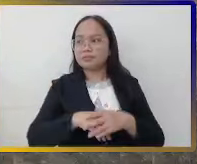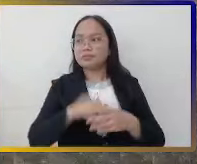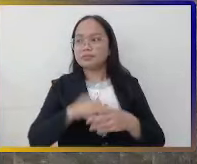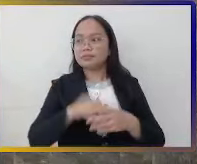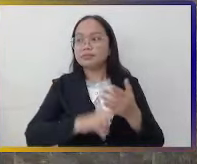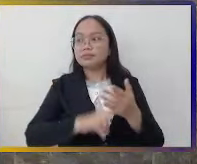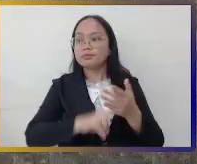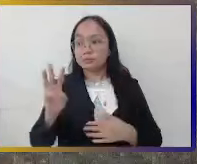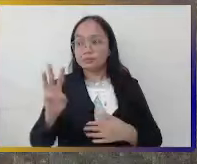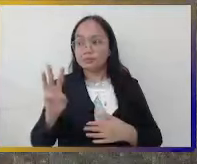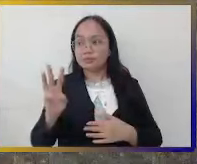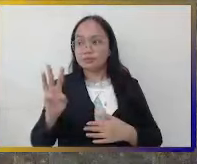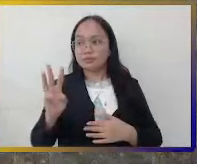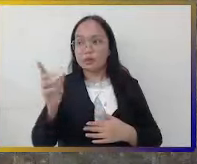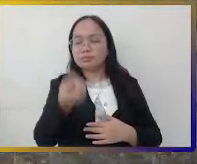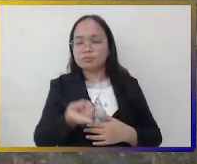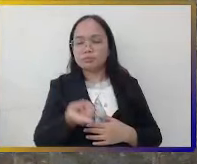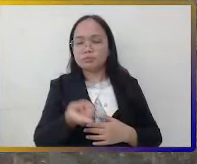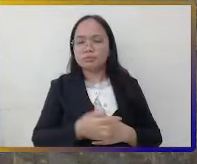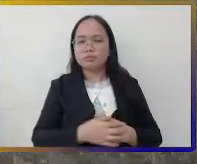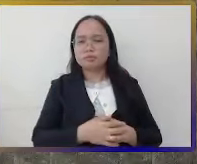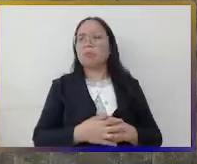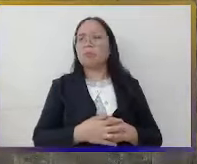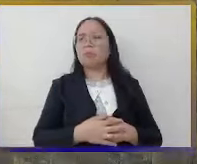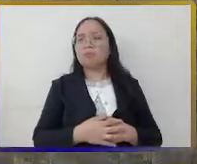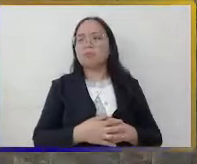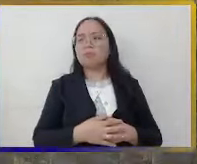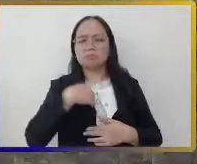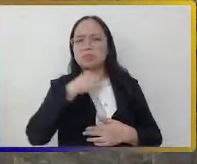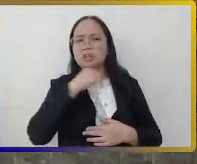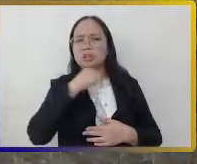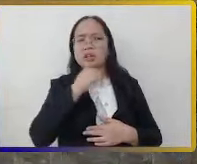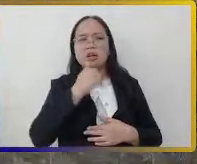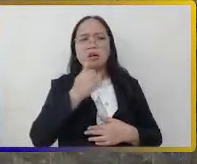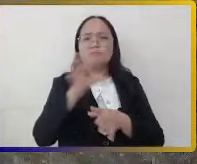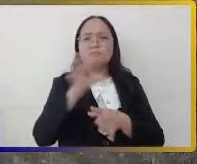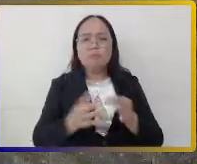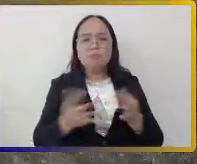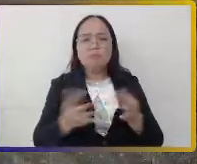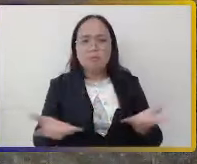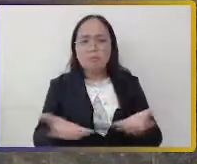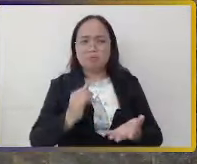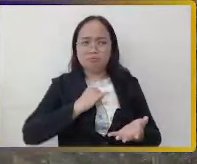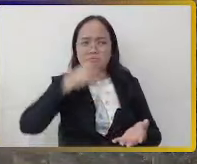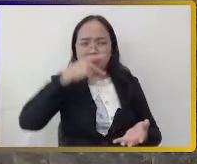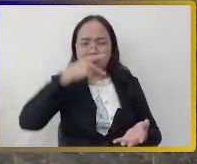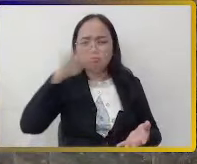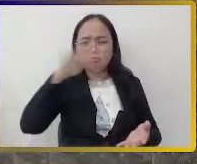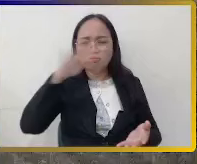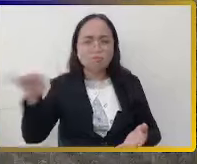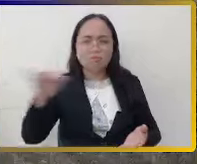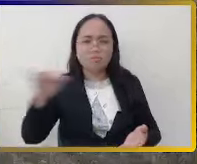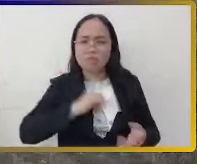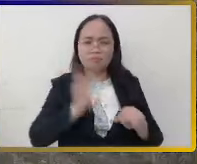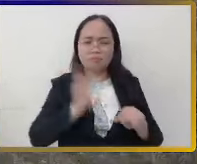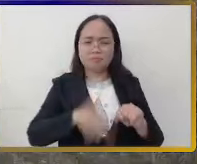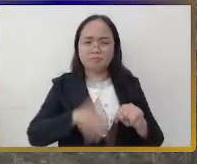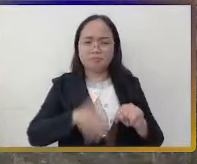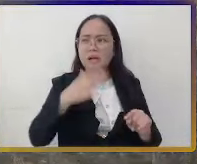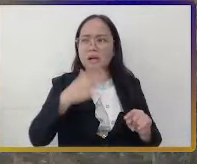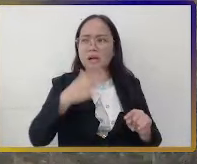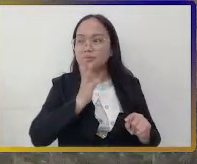Ah, sabi niya, hindi ako nararapat dito. Bata pa ako, hindi ako makakapagsalita. You see, because a prophet is the